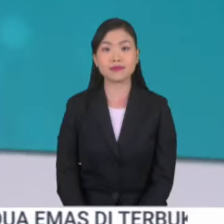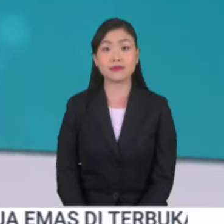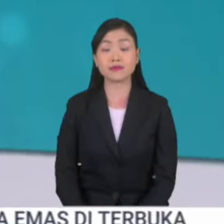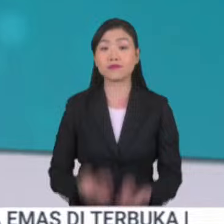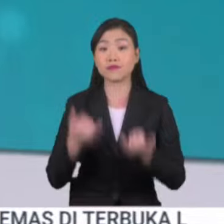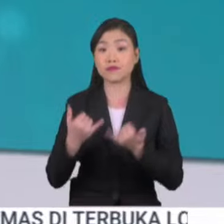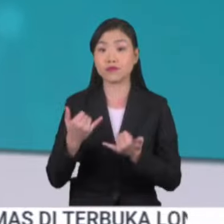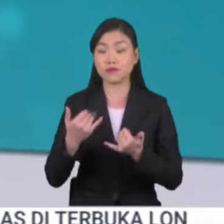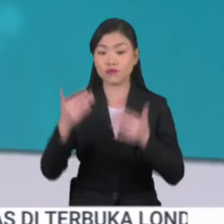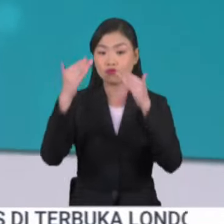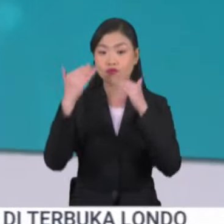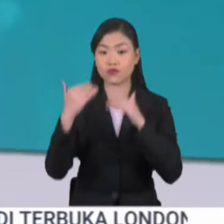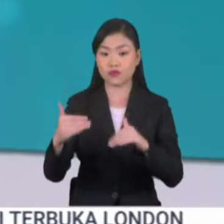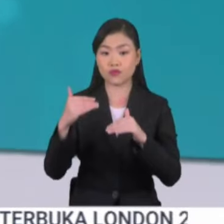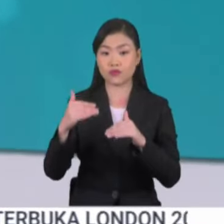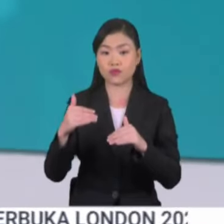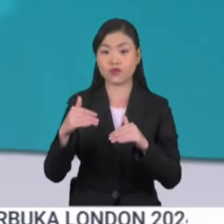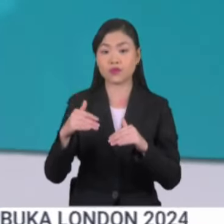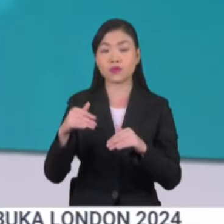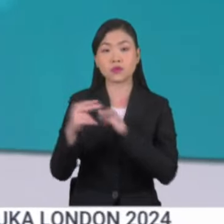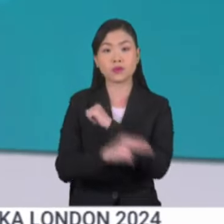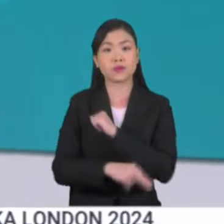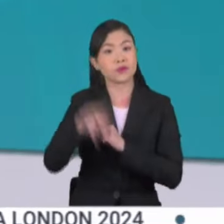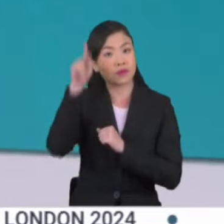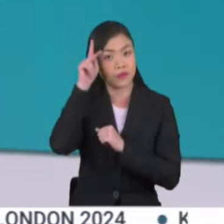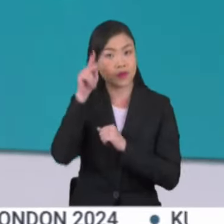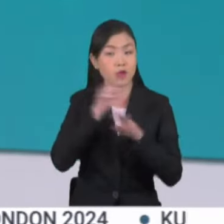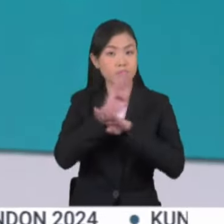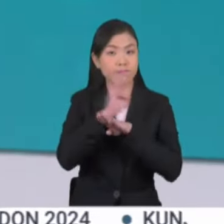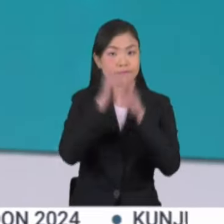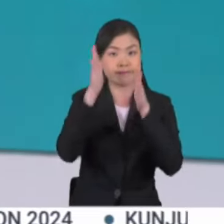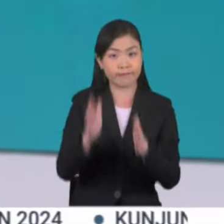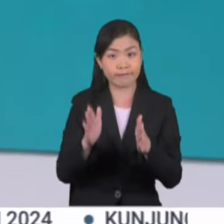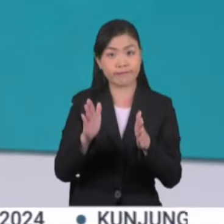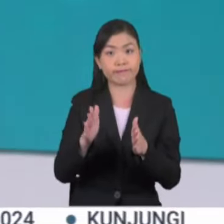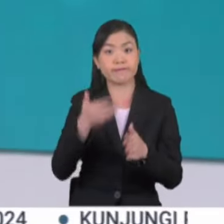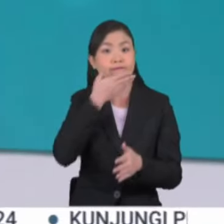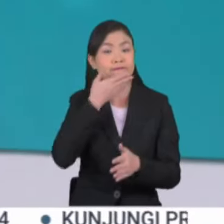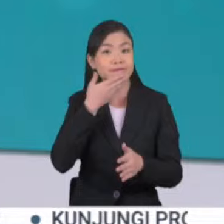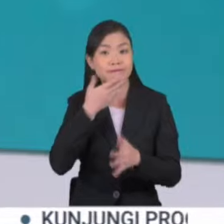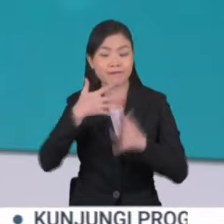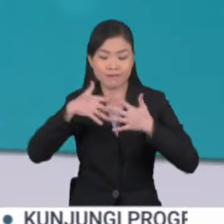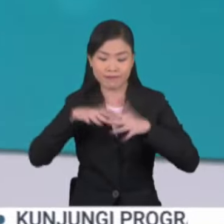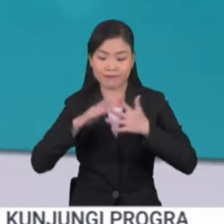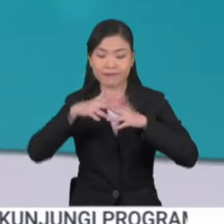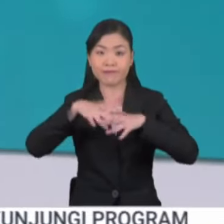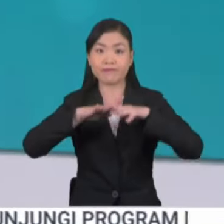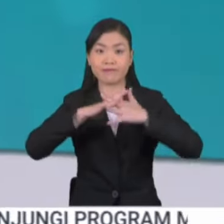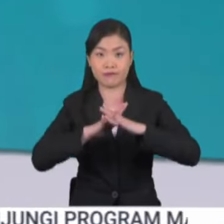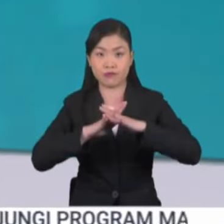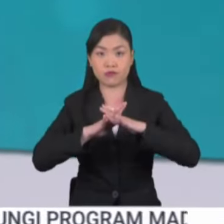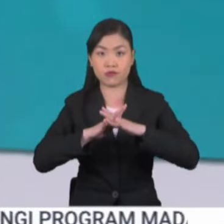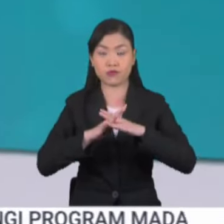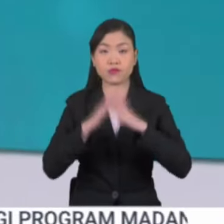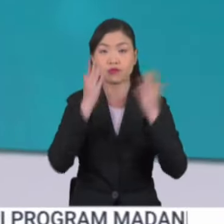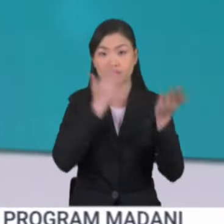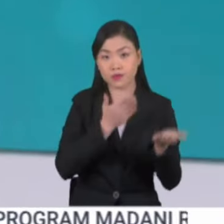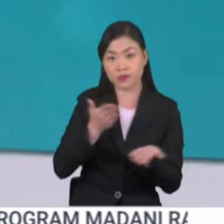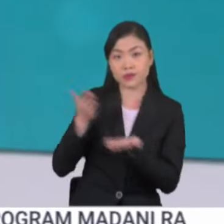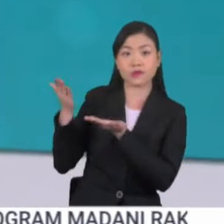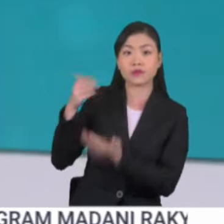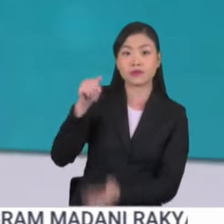Beralih ke negeri, Cik Siti Wan Kembang, usahawan belia tani dan anyaman tika kecut antara paparan menarik hari ini.